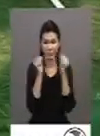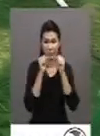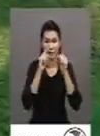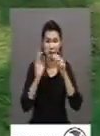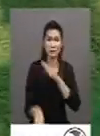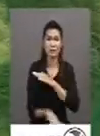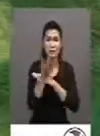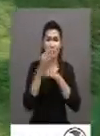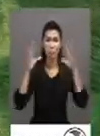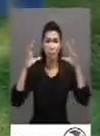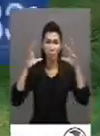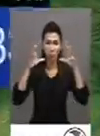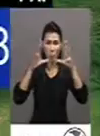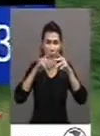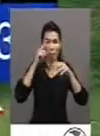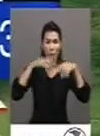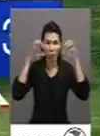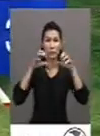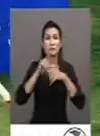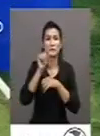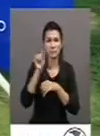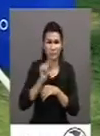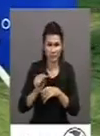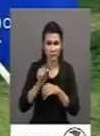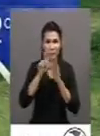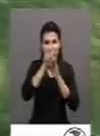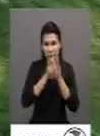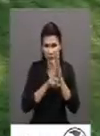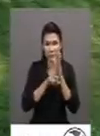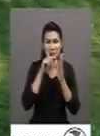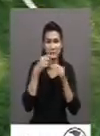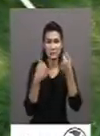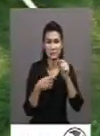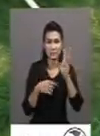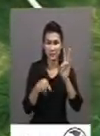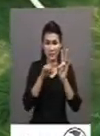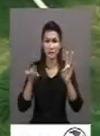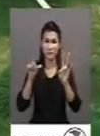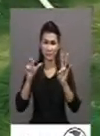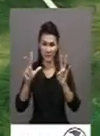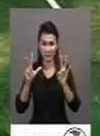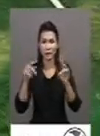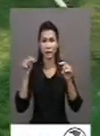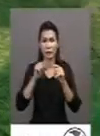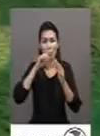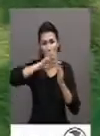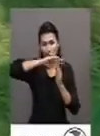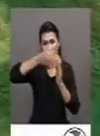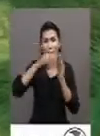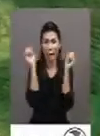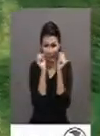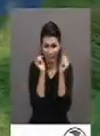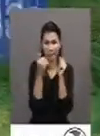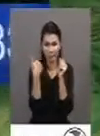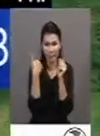อนเช้าโดยมีฝนฟ้าคะนองร้อยละ20ของพื้นที่อุณหภูมิต่ำสุด 17-23 องศาเซลเซียสบริเวณยอดดอยอากาศหนาวถึงหนาวจัดนะ